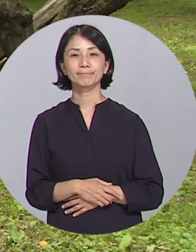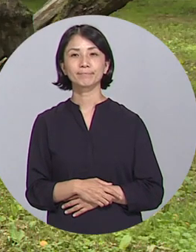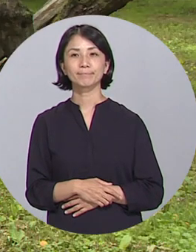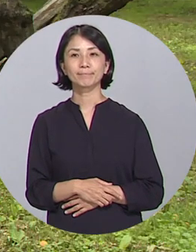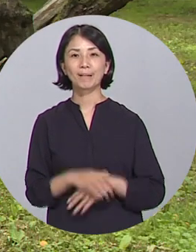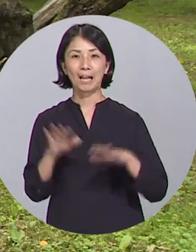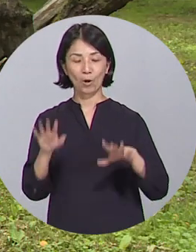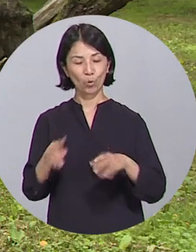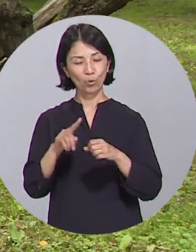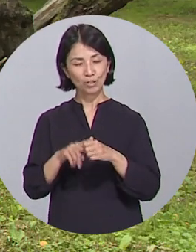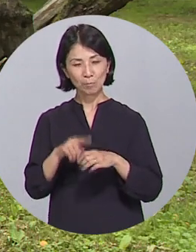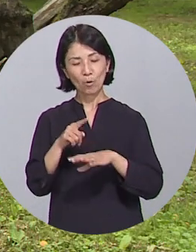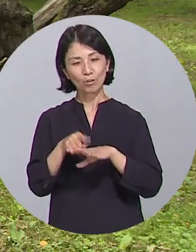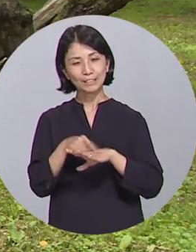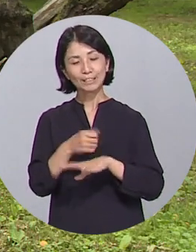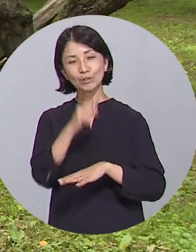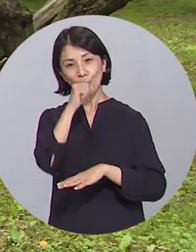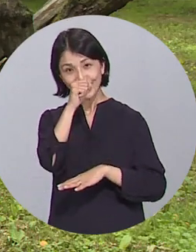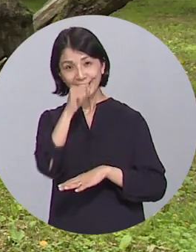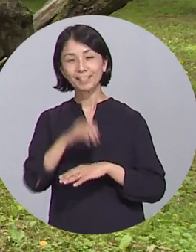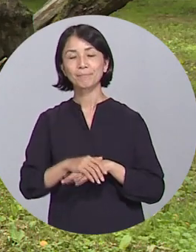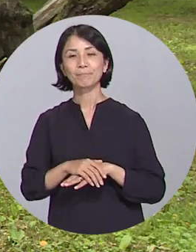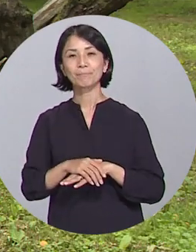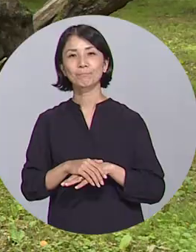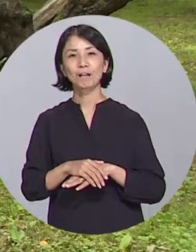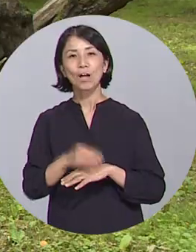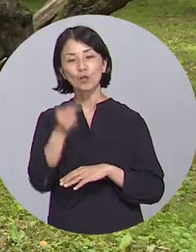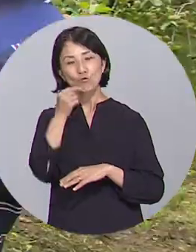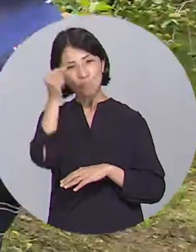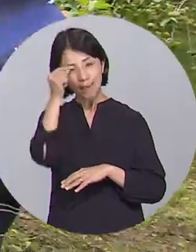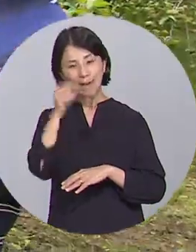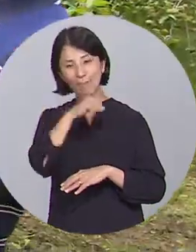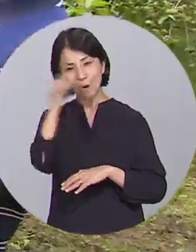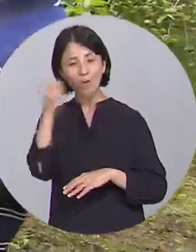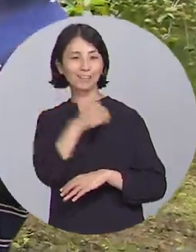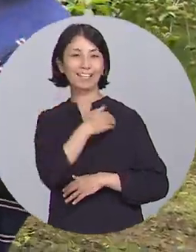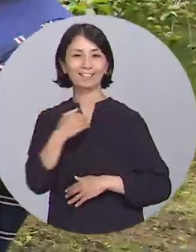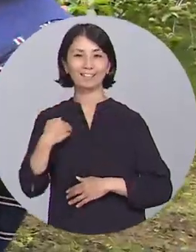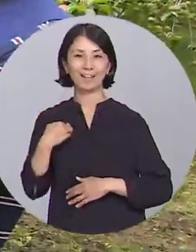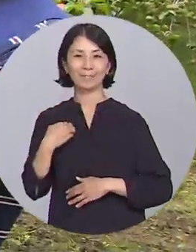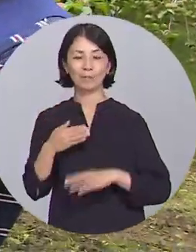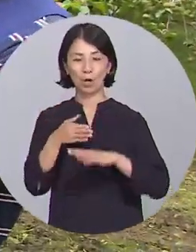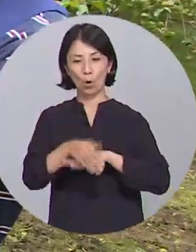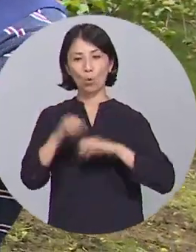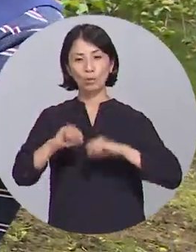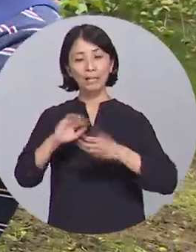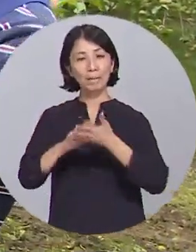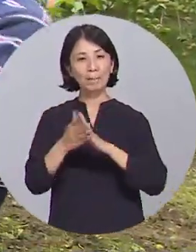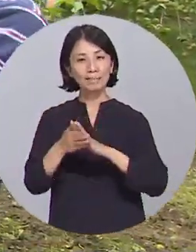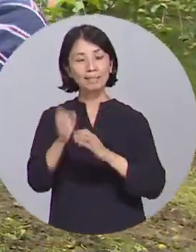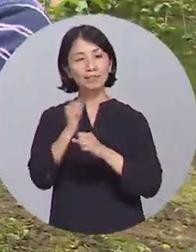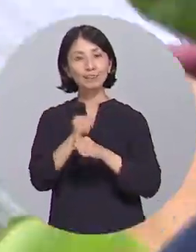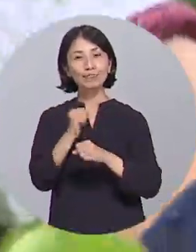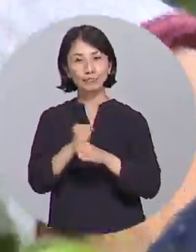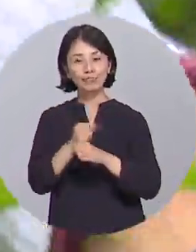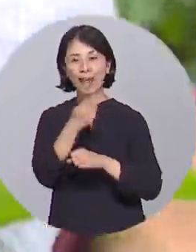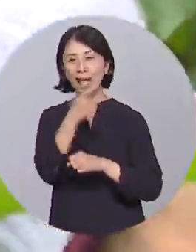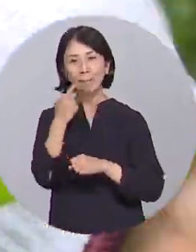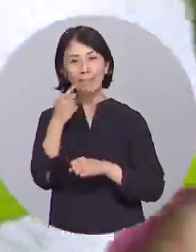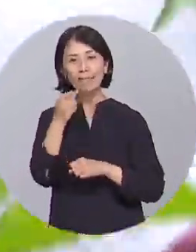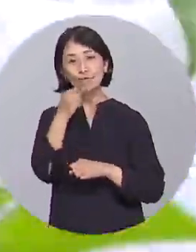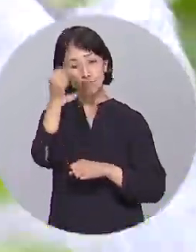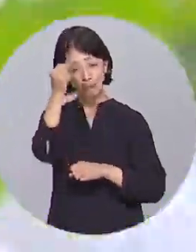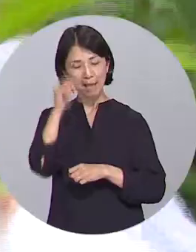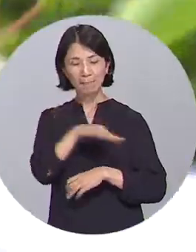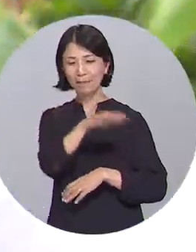今年も品質の高い梅ができました。越生町特産の紅梅を多くの